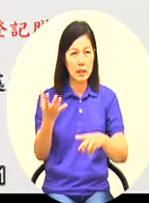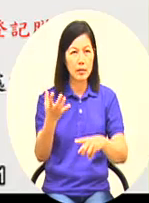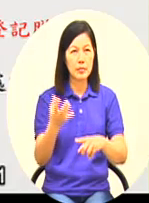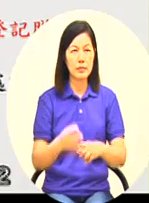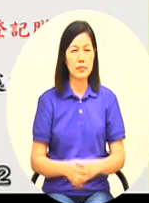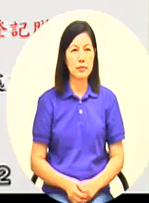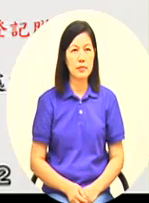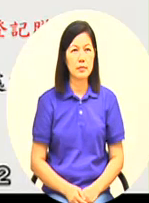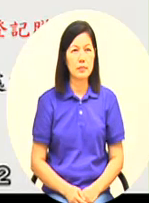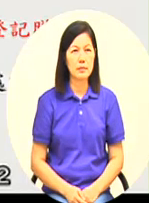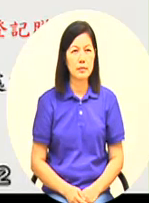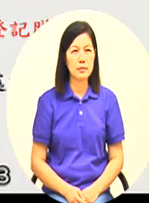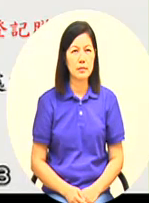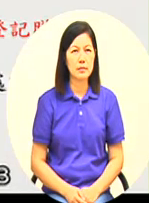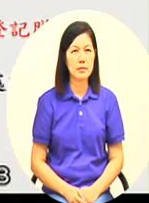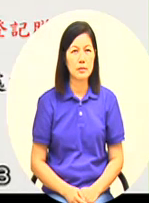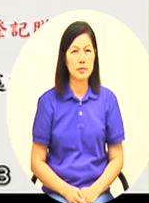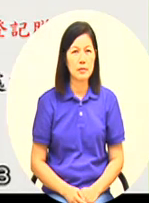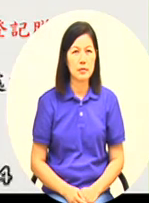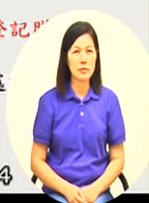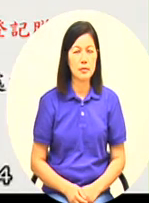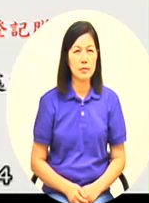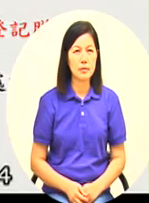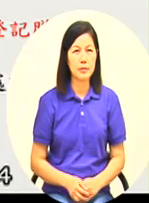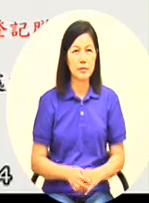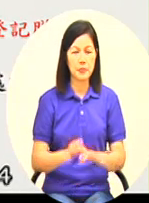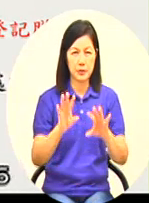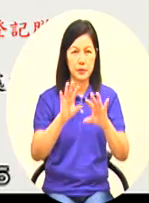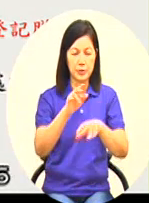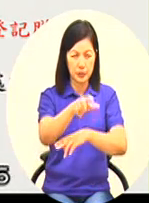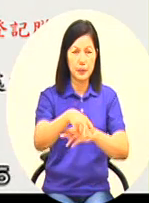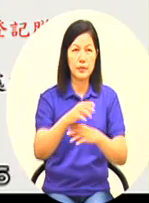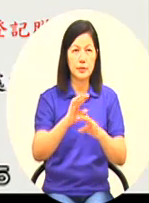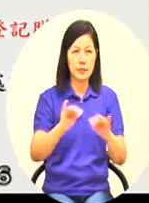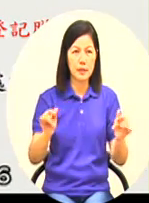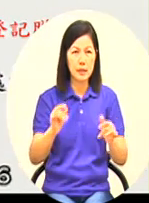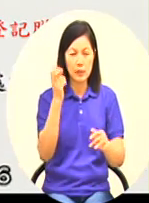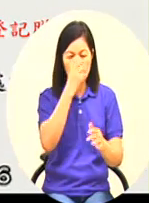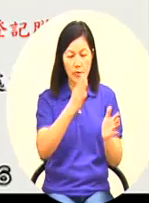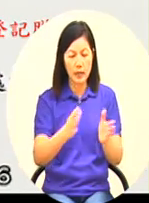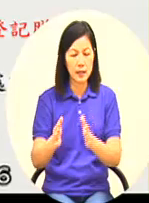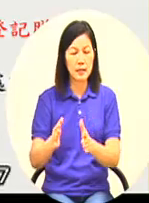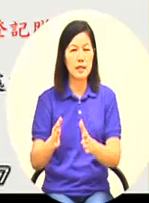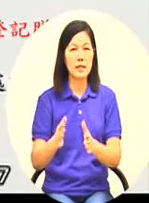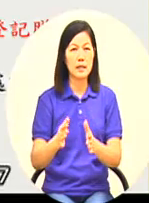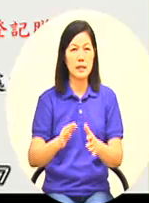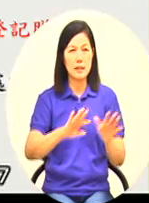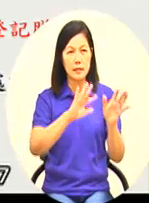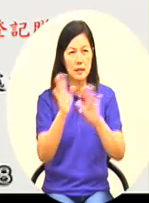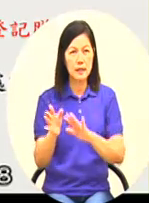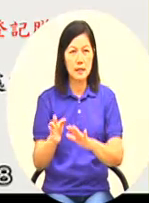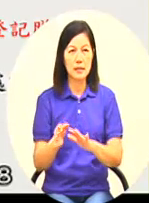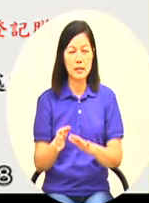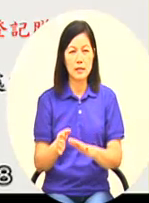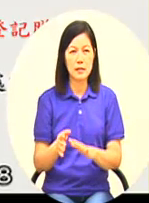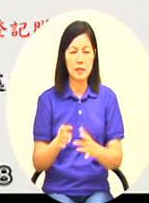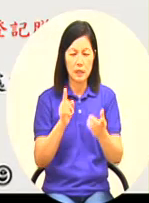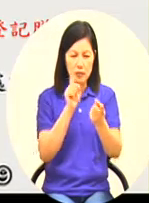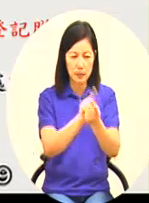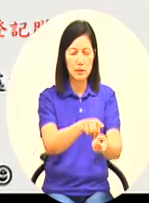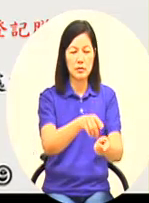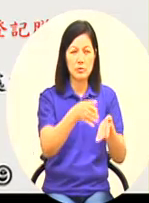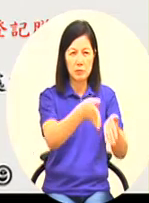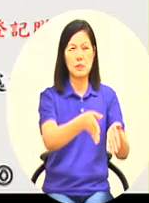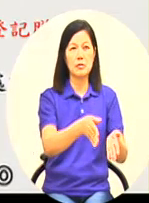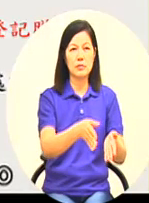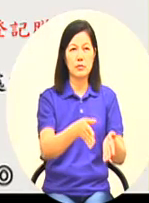介于吼工业区农地吼啊，这些管理办法只是为了少数业者设立，应该是变作管制